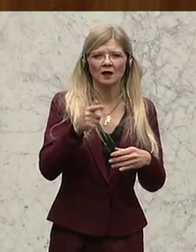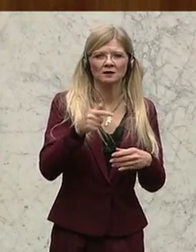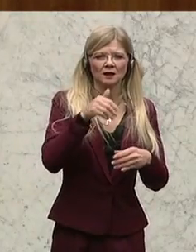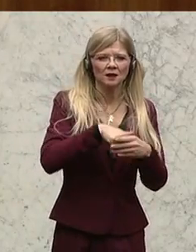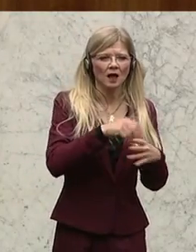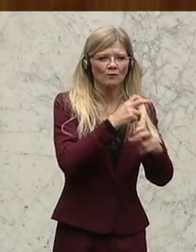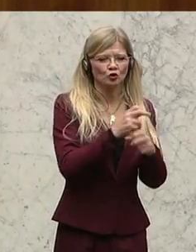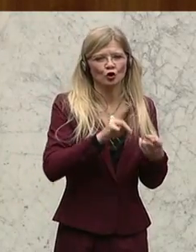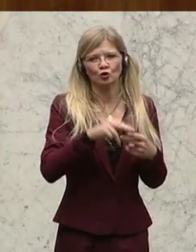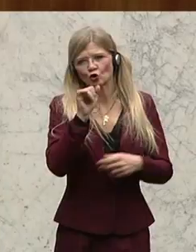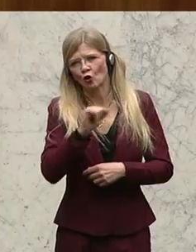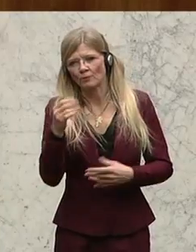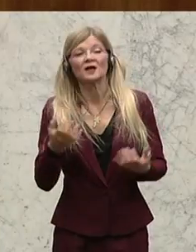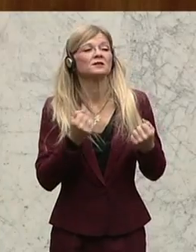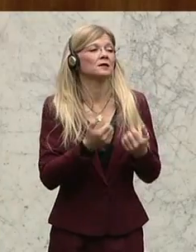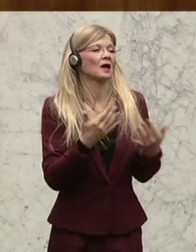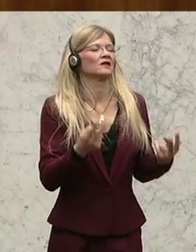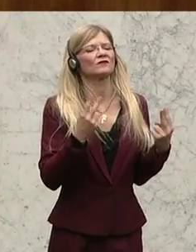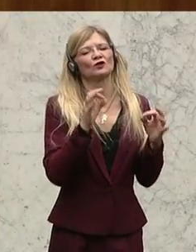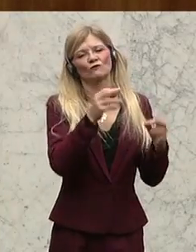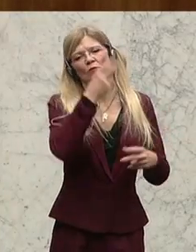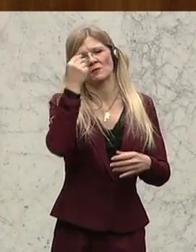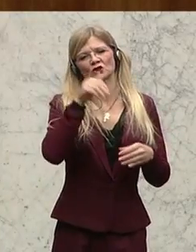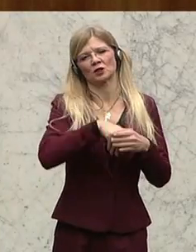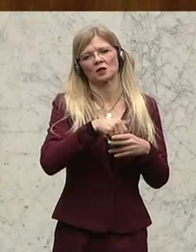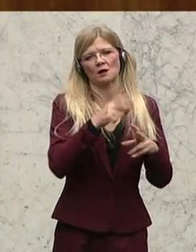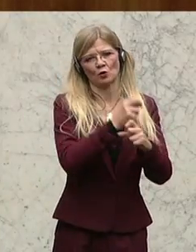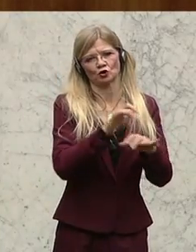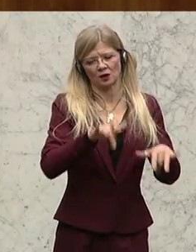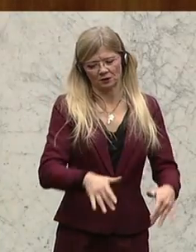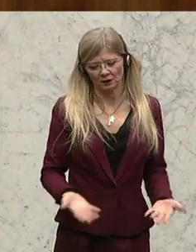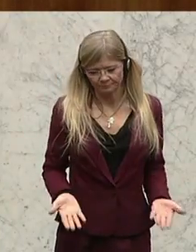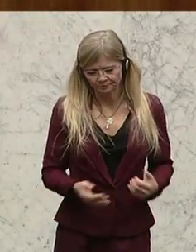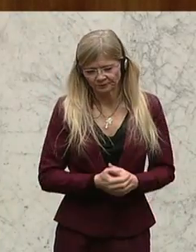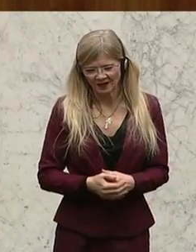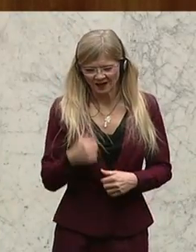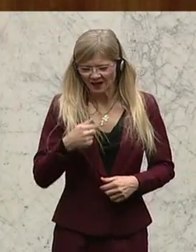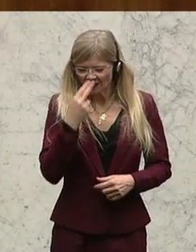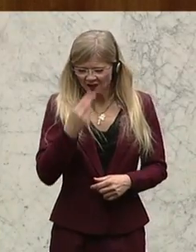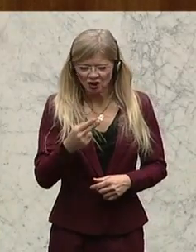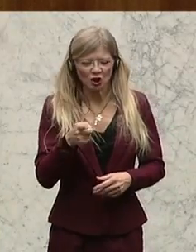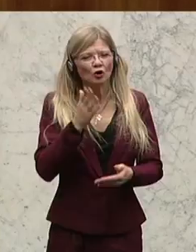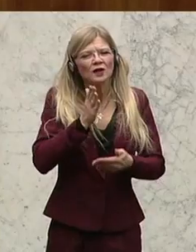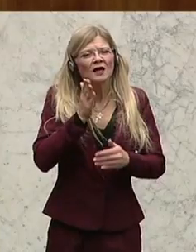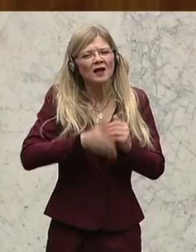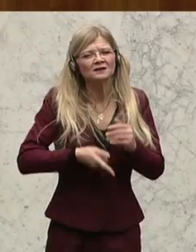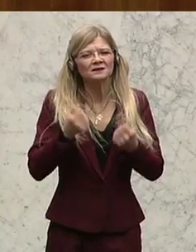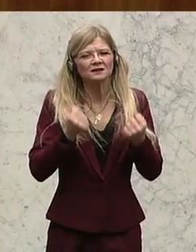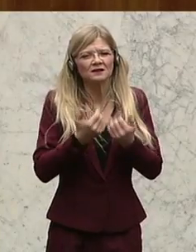wichtig für die Menschen und unser Land. Ich habe mir zum Beispiel den letzten Sicherheitsbericht noch einmal genau